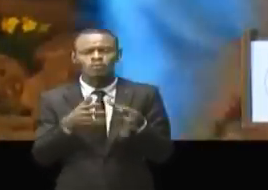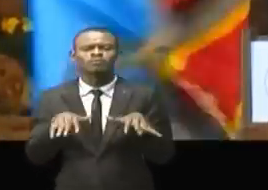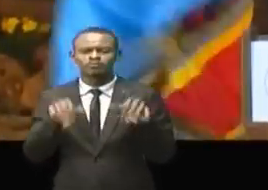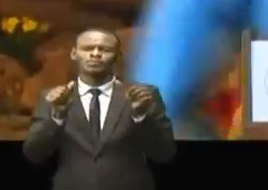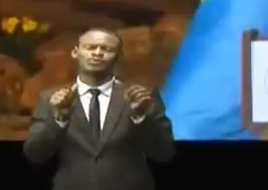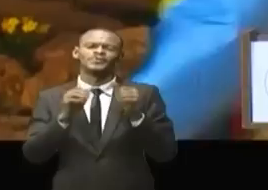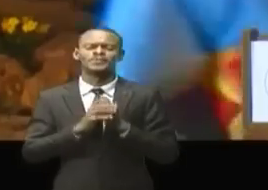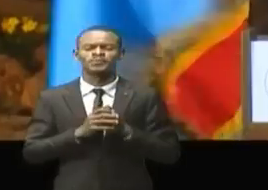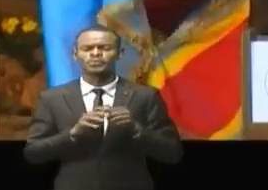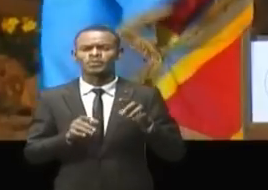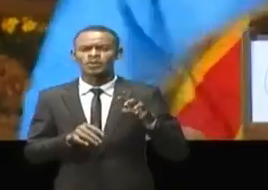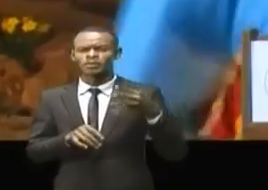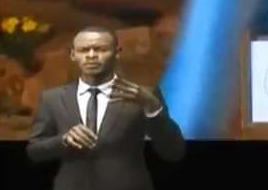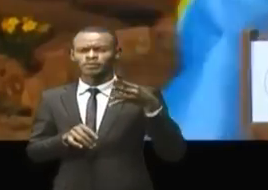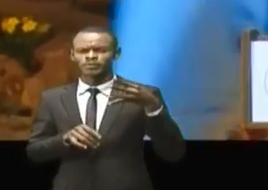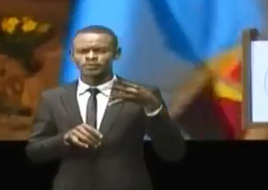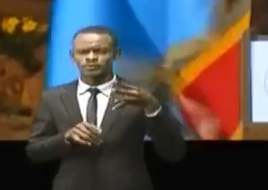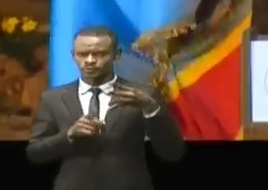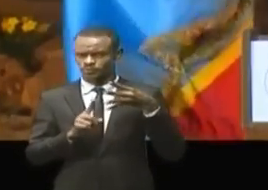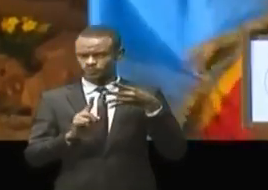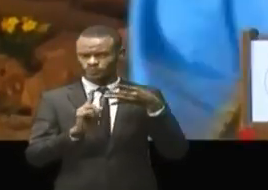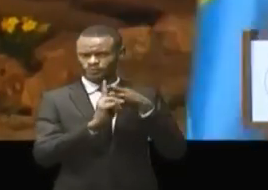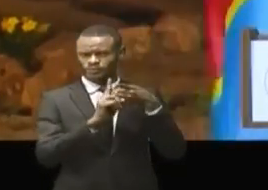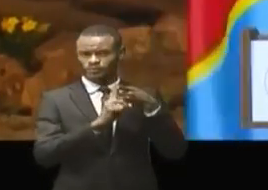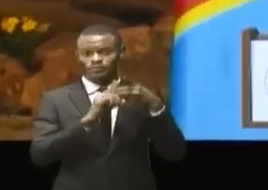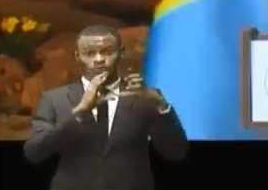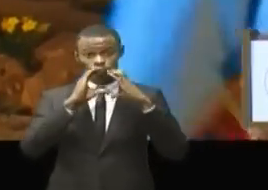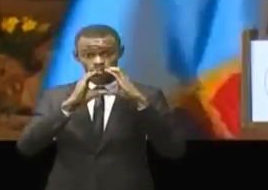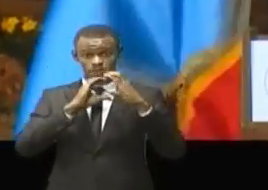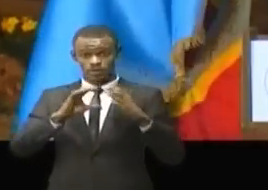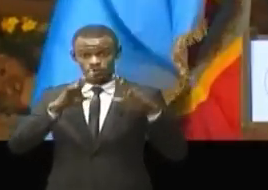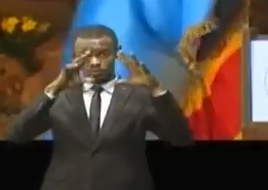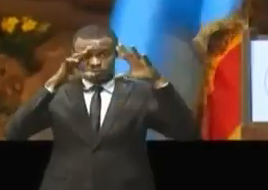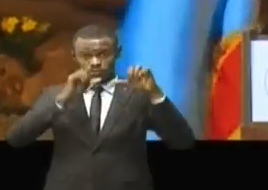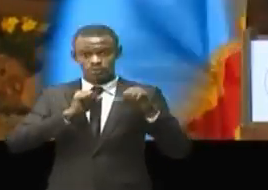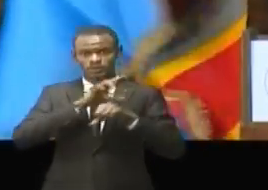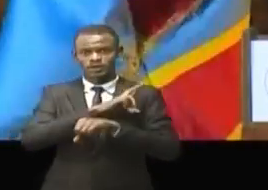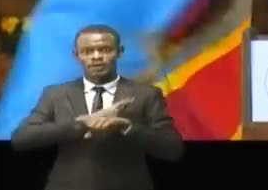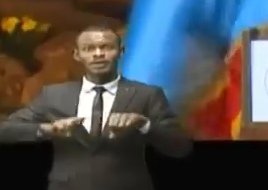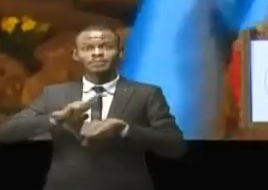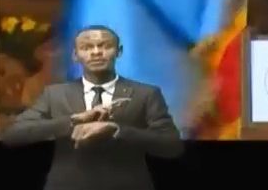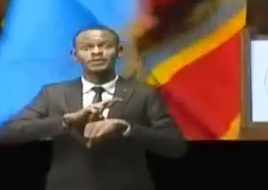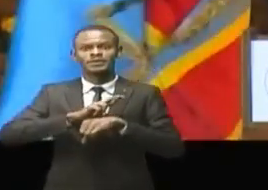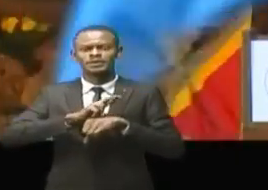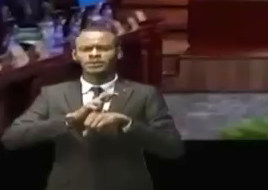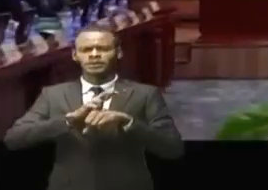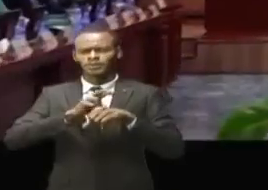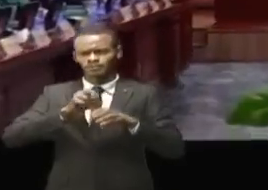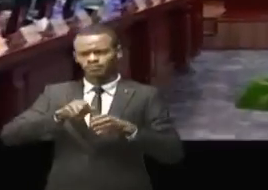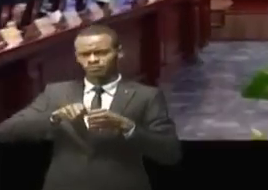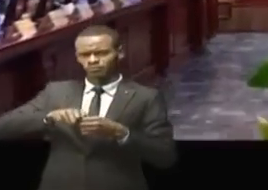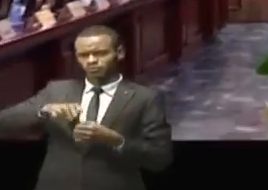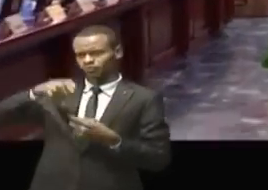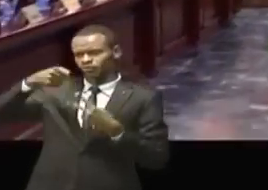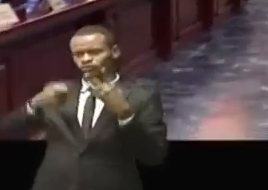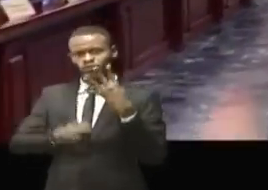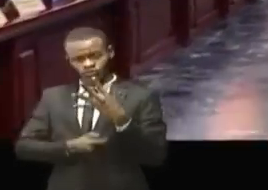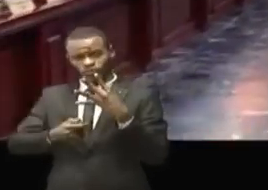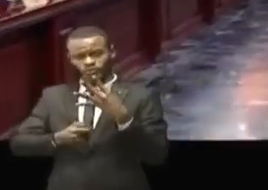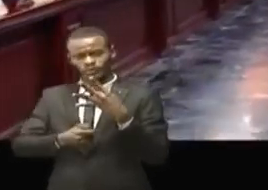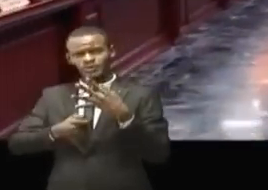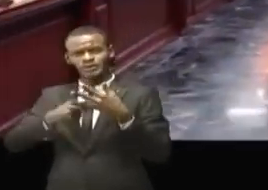La communication du président de la République, chef de l'État, portait sur 5 points principaux, à savoir 1. De